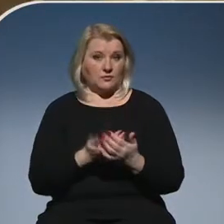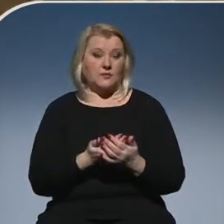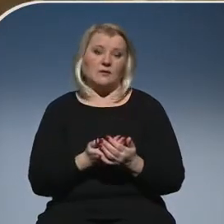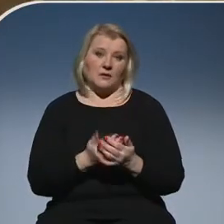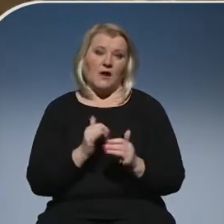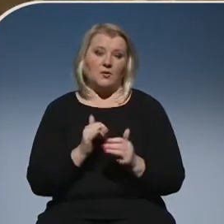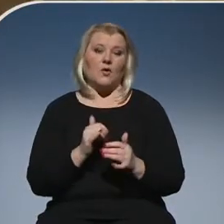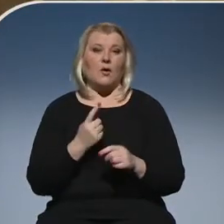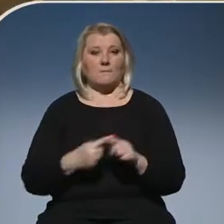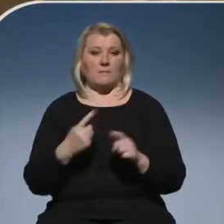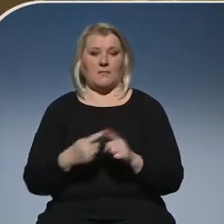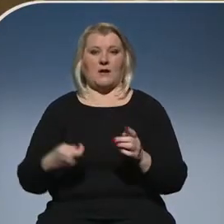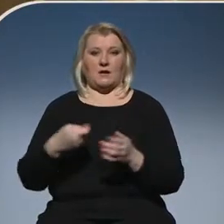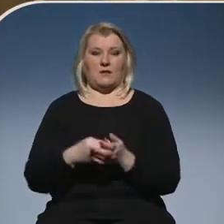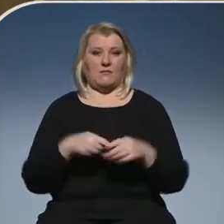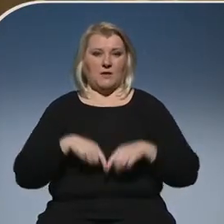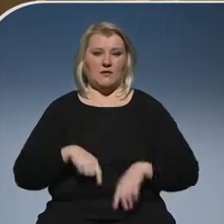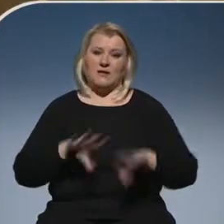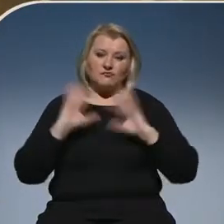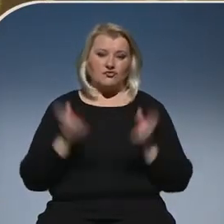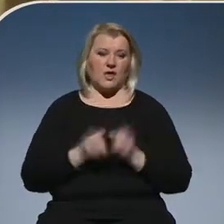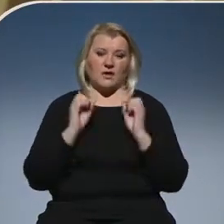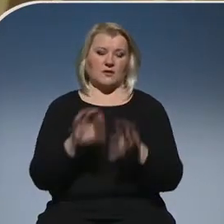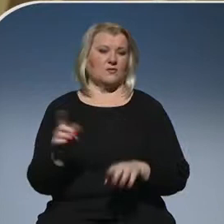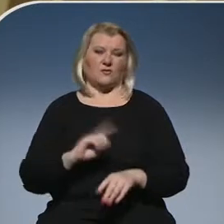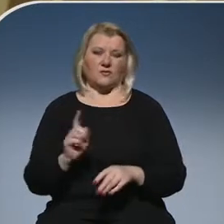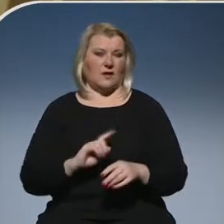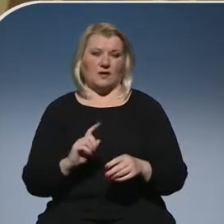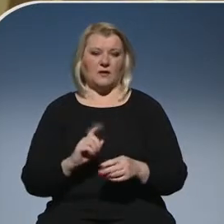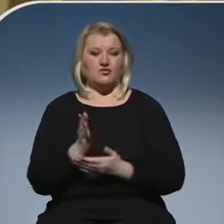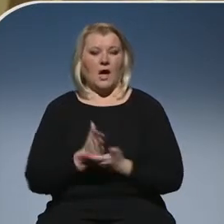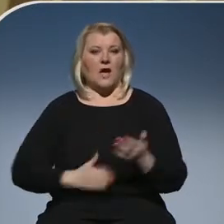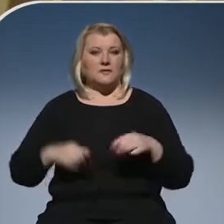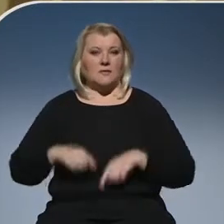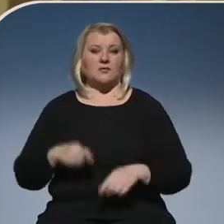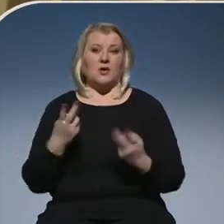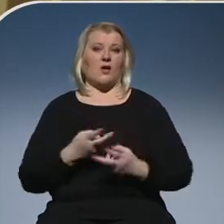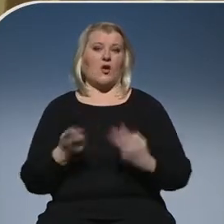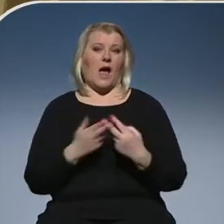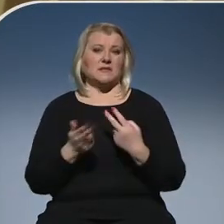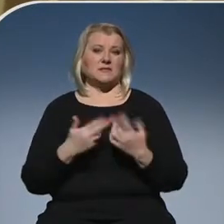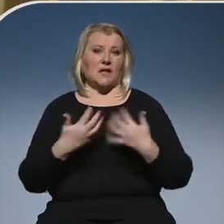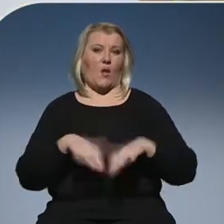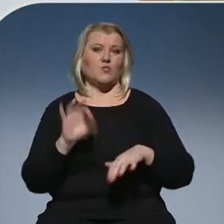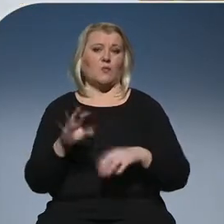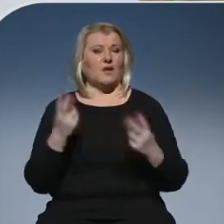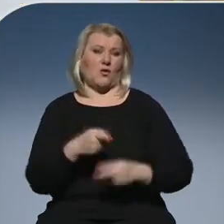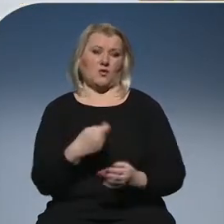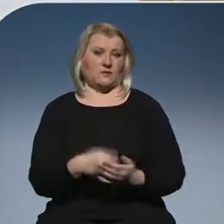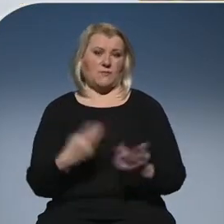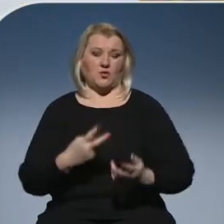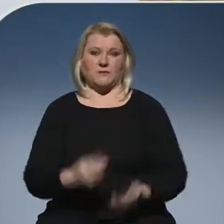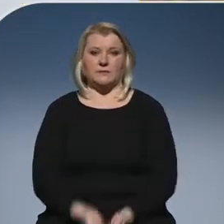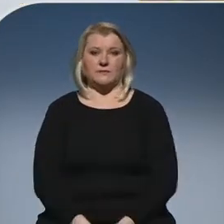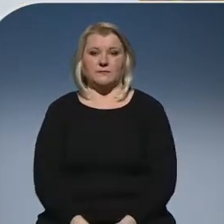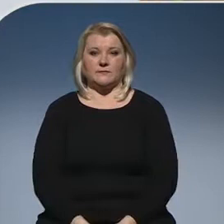částí portfolia, s malou částí svého majetku. Nedat na to všechno. Nesázet prostě na... To je v podstatě hazardní hra. Josefe, jak